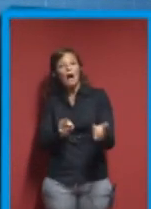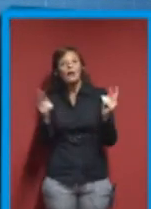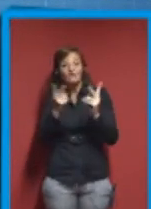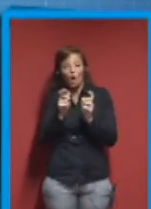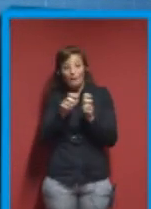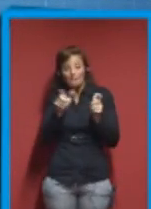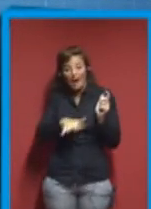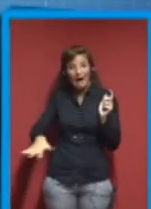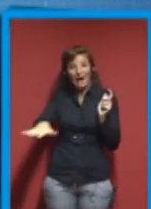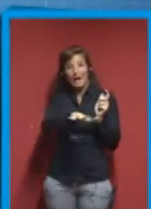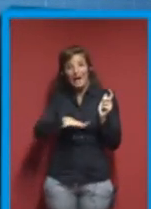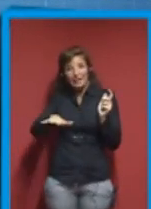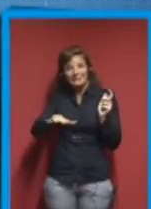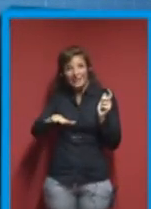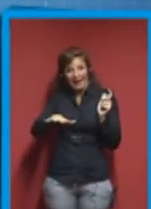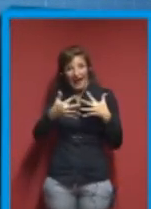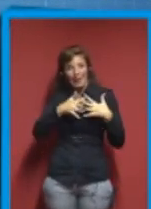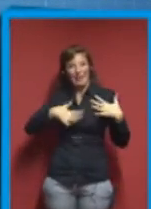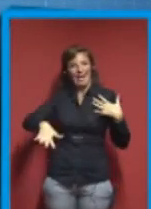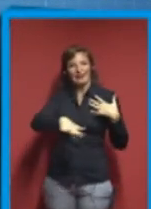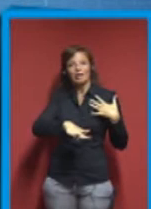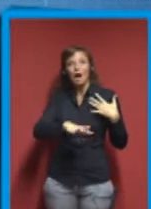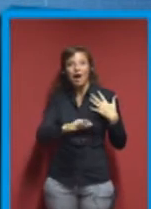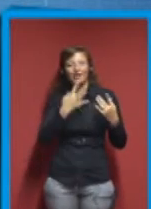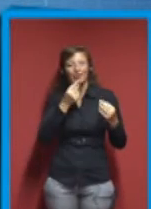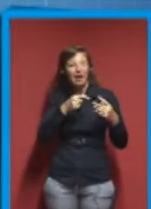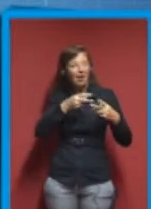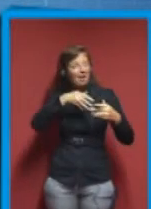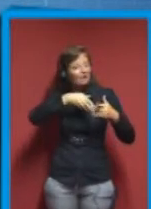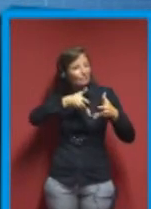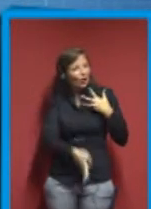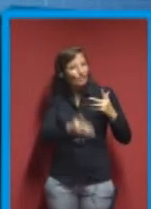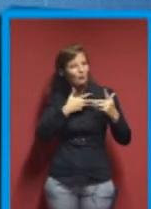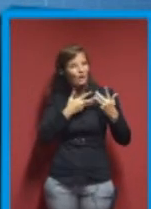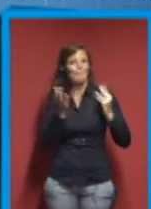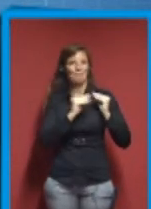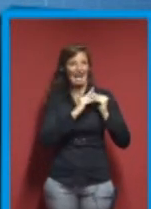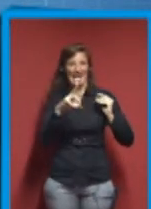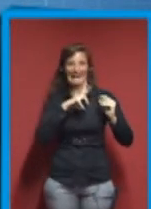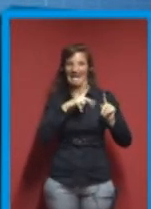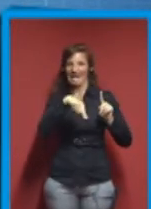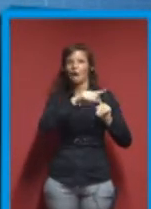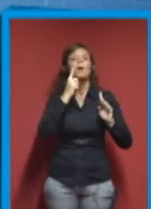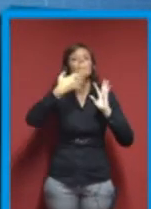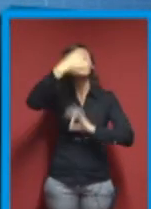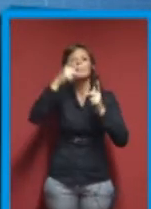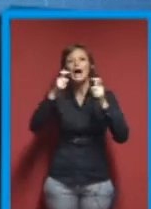era un paese di maker. È la stessa cosa negli altri paesi, lo dobbiamo fare